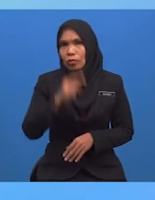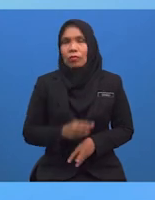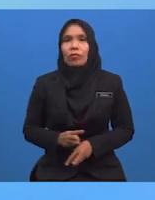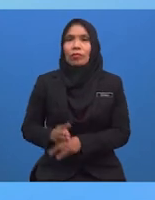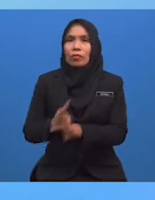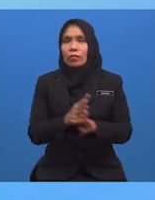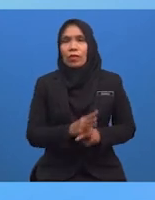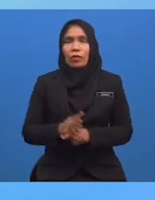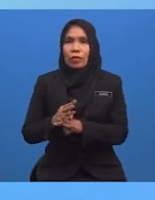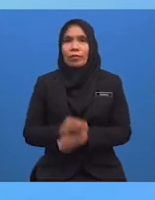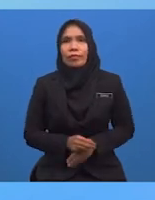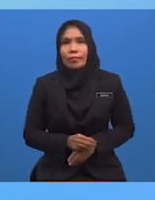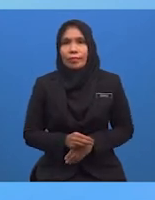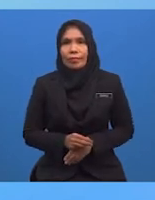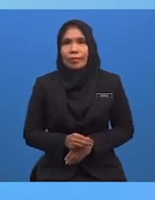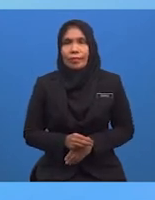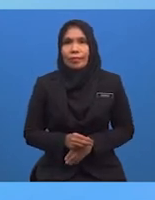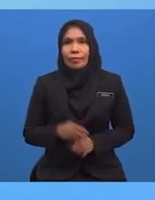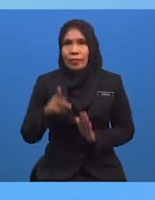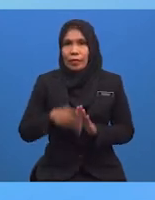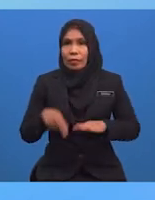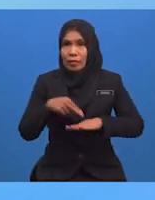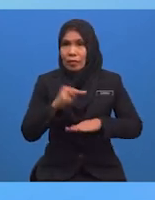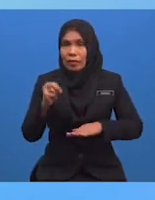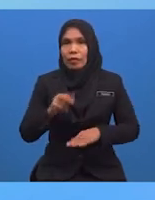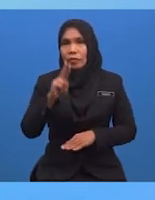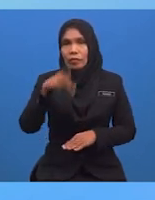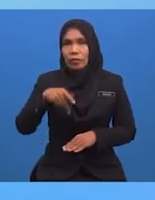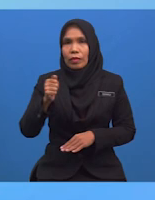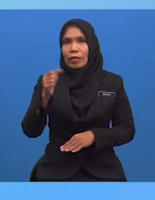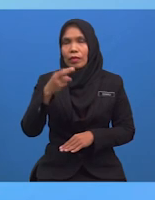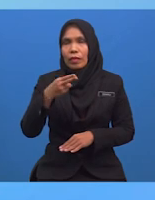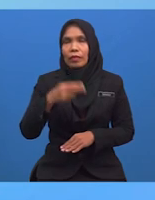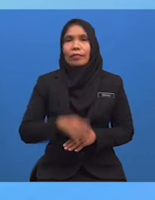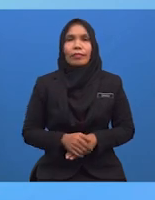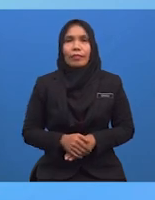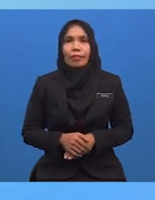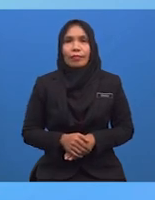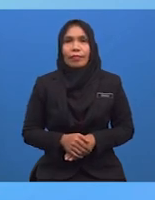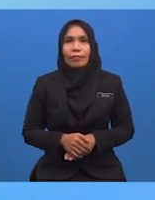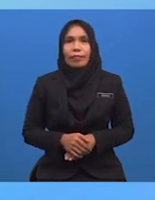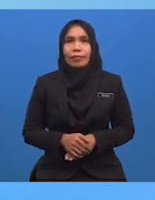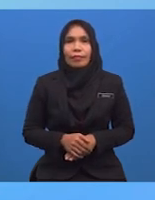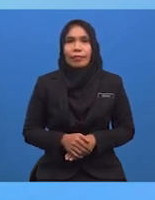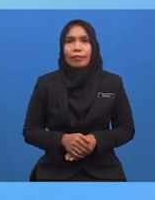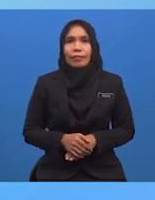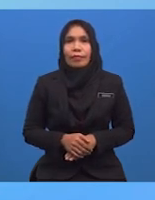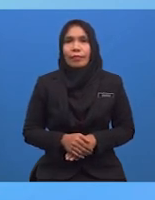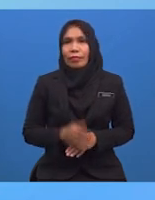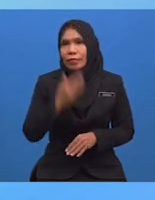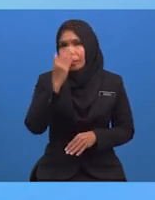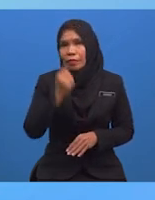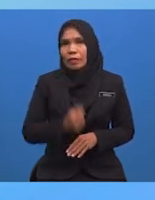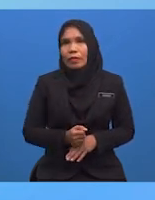kenaikan upah semasa inflasi. Kerana jika tidak, akan berlaku peningkatan kos